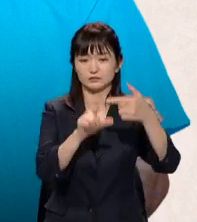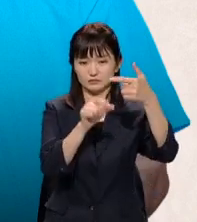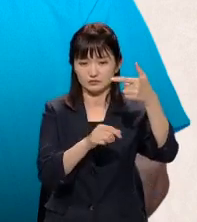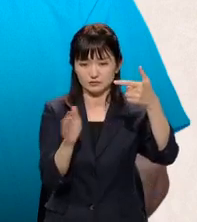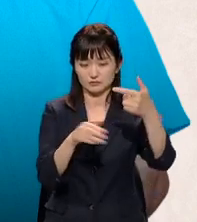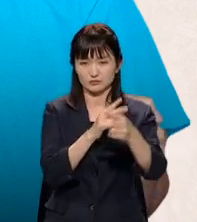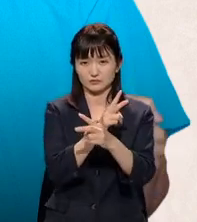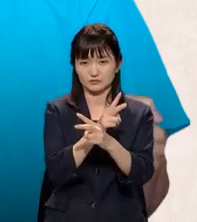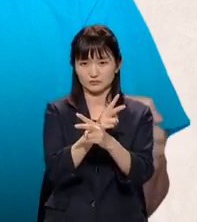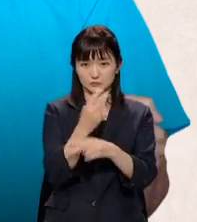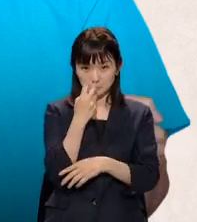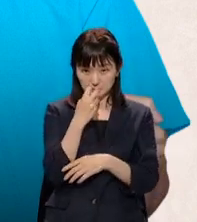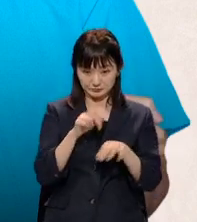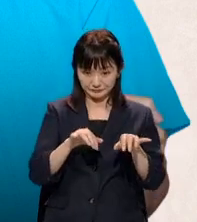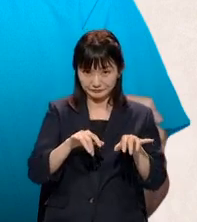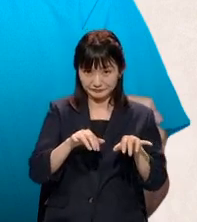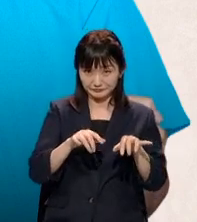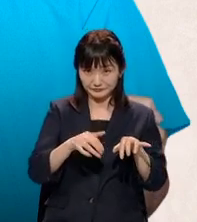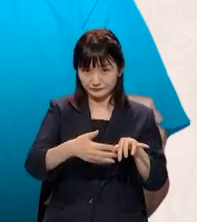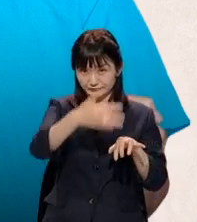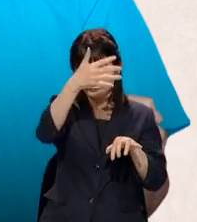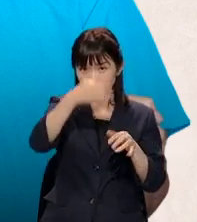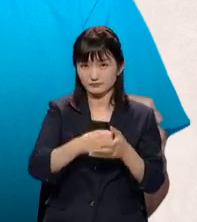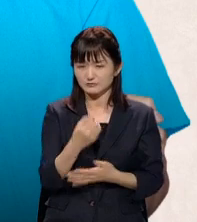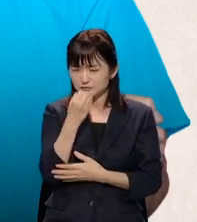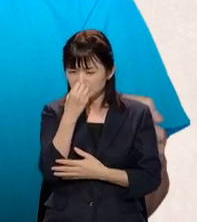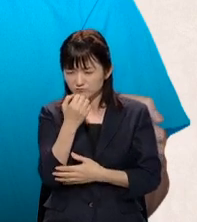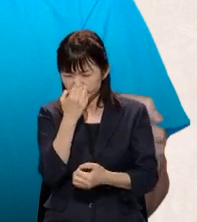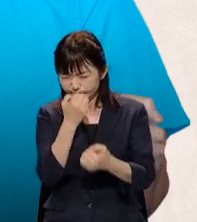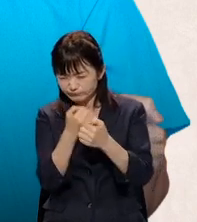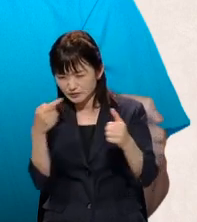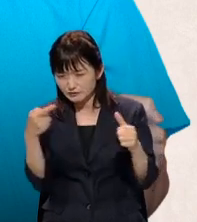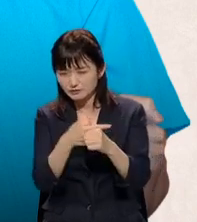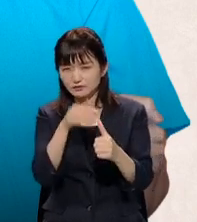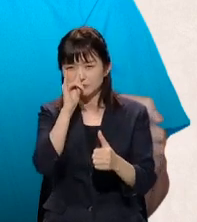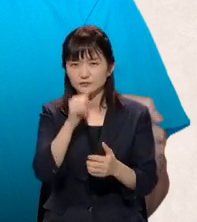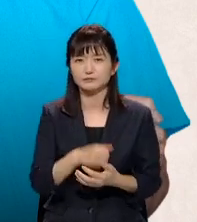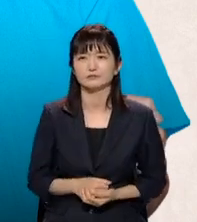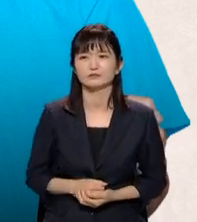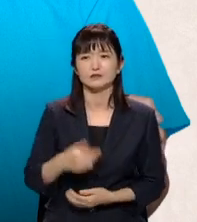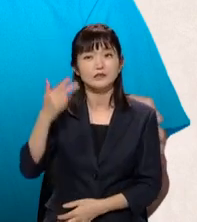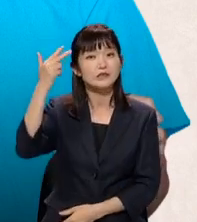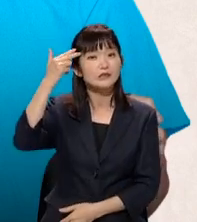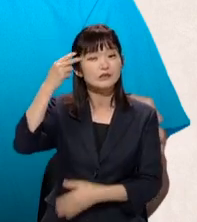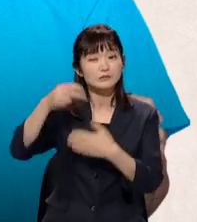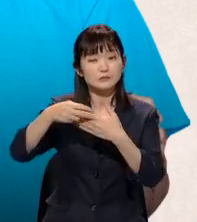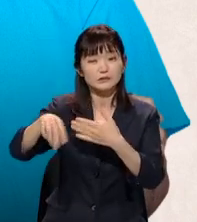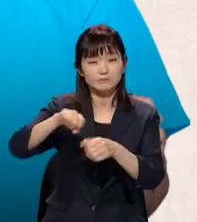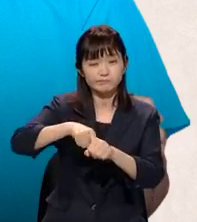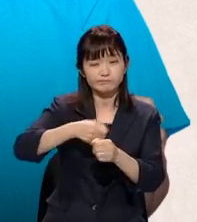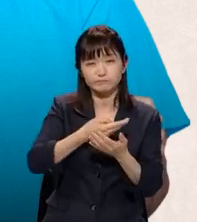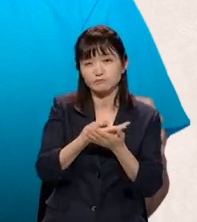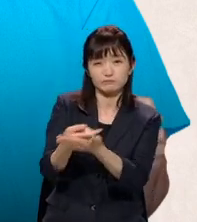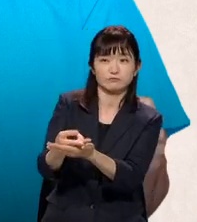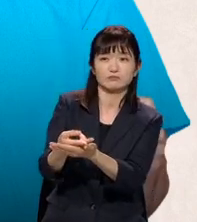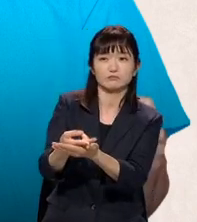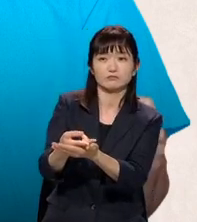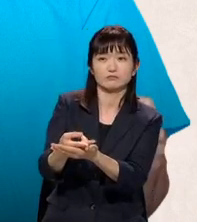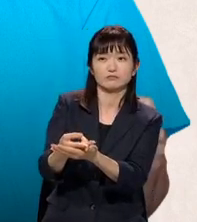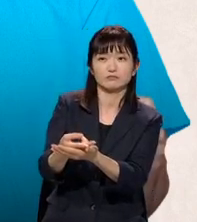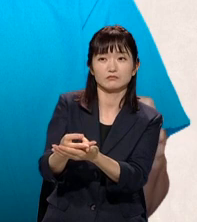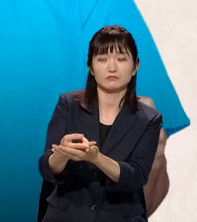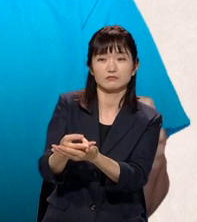포털에 검색했던 것 중에 지금 말했던 홍콩 묻지마 살인 사건도 있었지만 정신병원 강제 입원 정신병원 입원